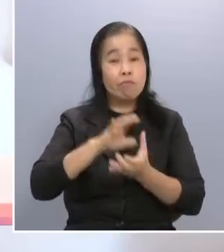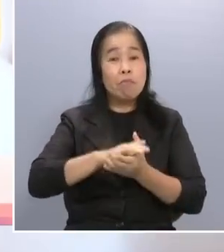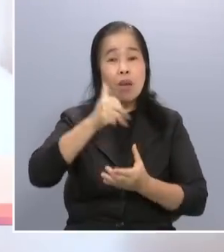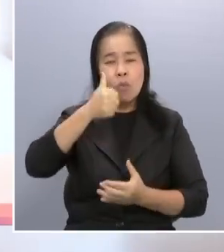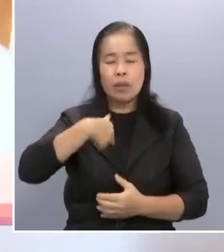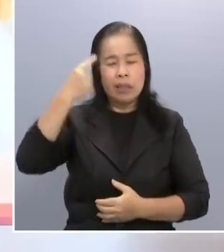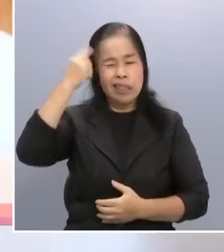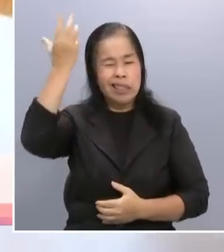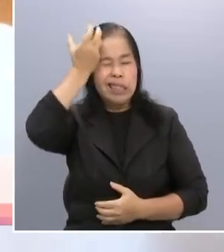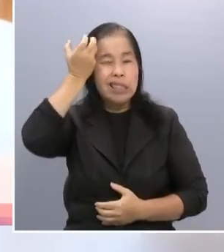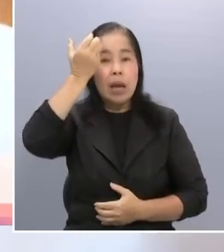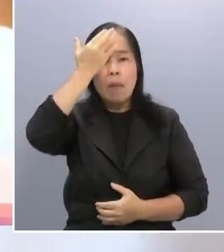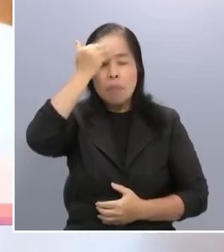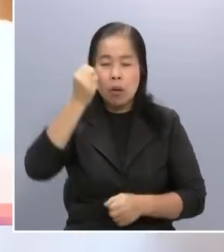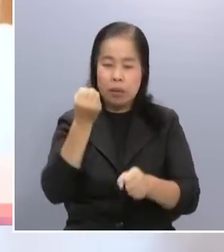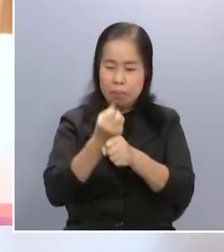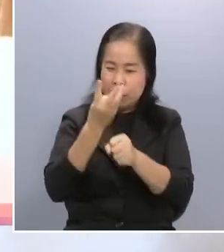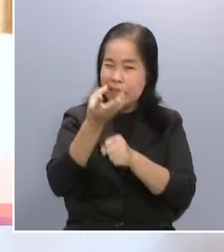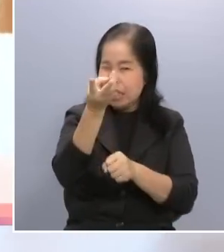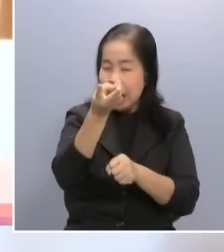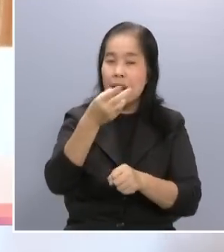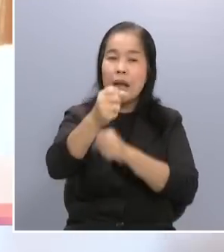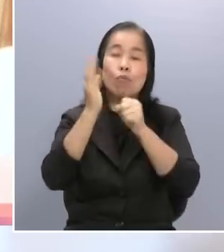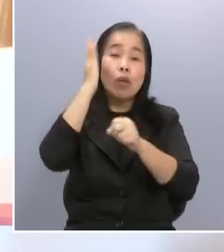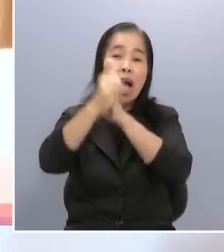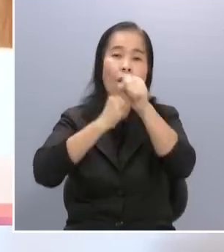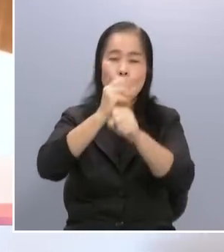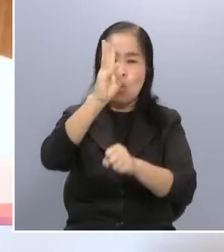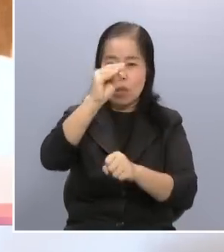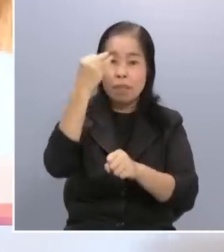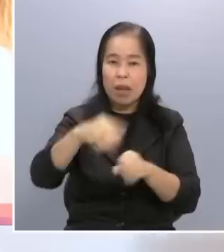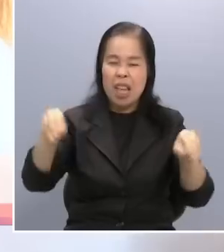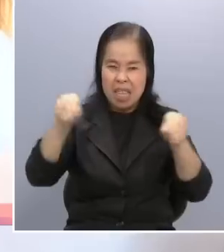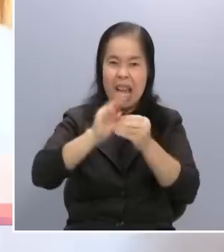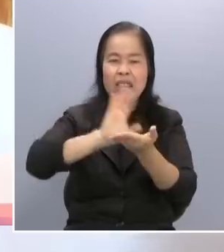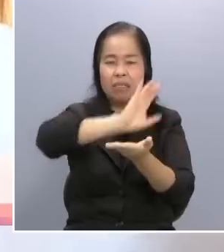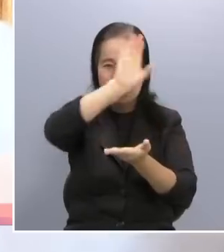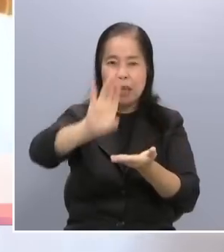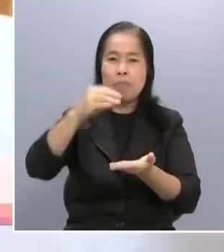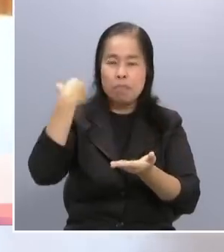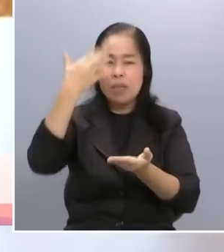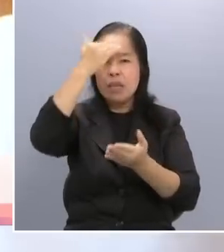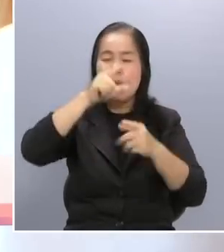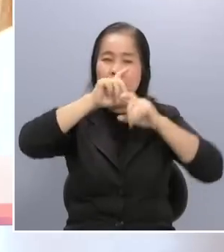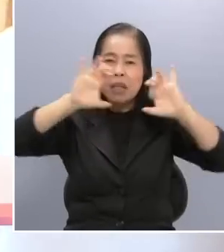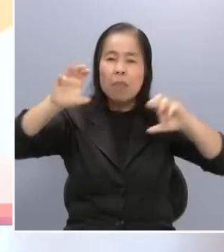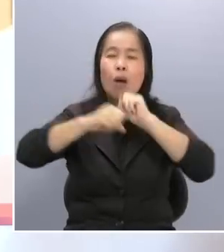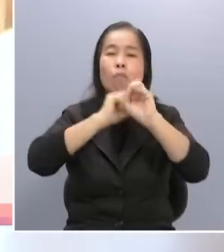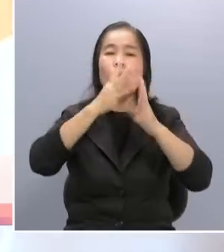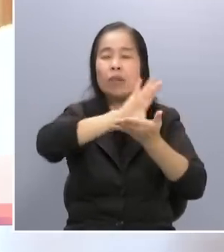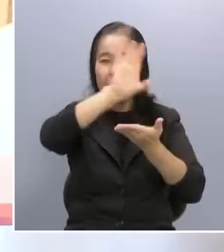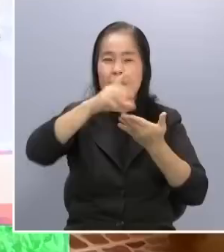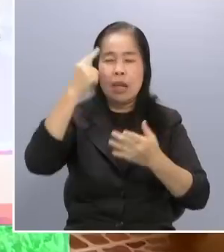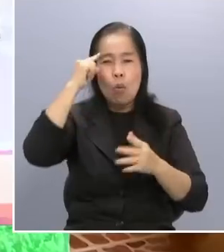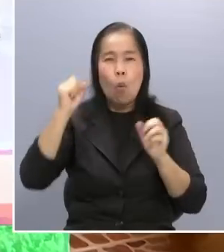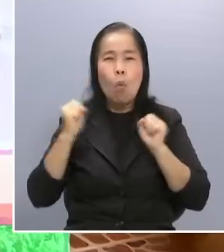ากเพราะอีกไม่กี่ปีสามีเนี่ยจะเกษียณนะฮะแล้วได้เงินก้อนเนี่ยหลายล้านบาทกลัวสามีจะถูกผู้หญิงคนนี้หลอกปอกลอกจน